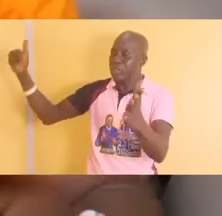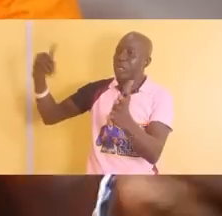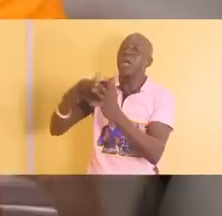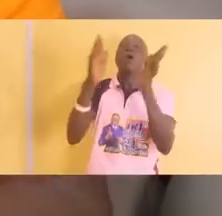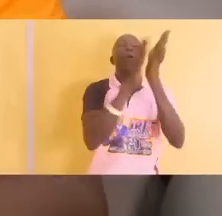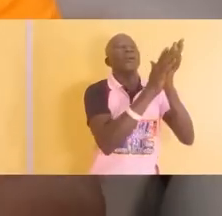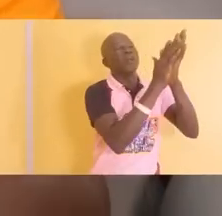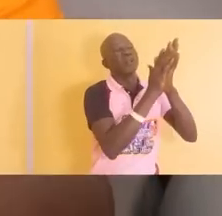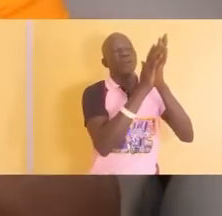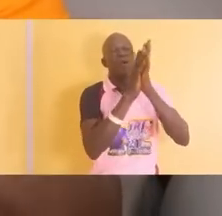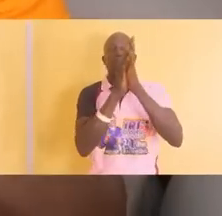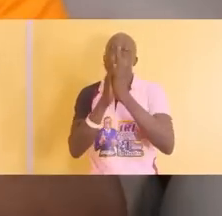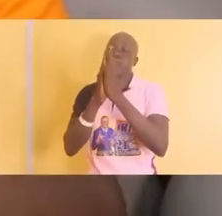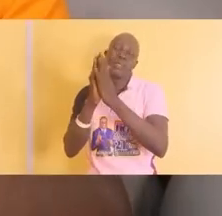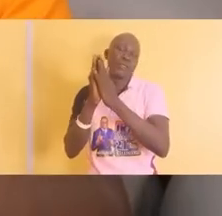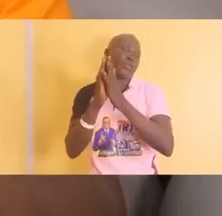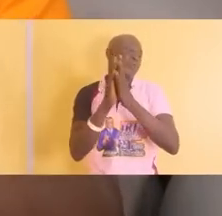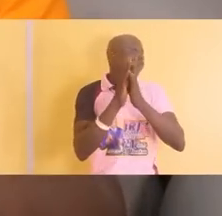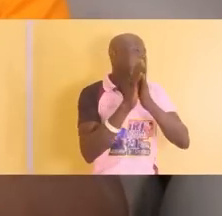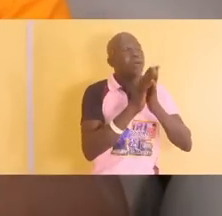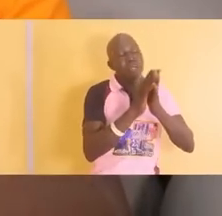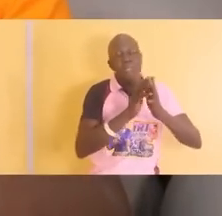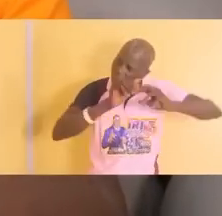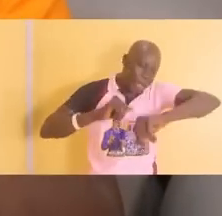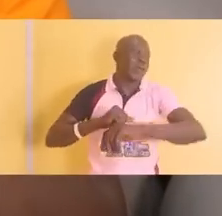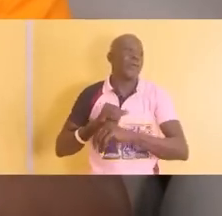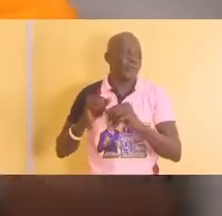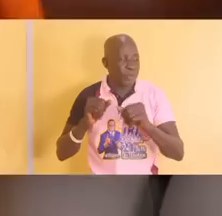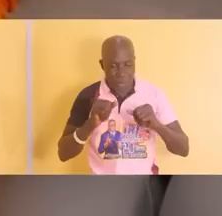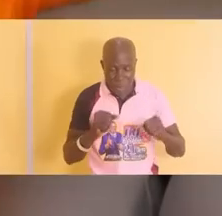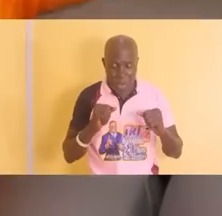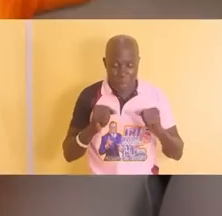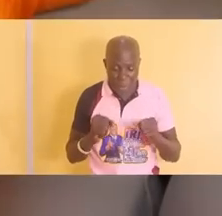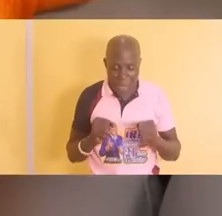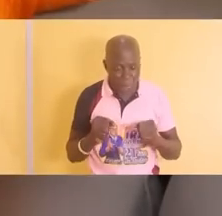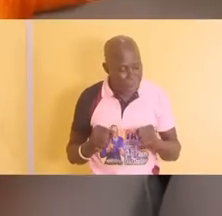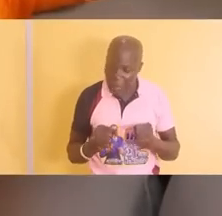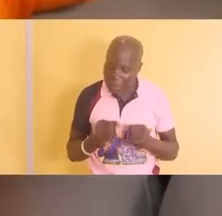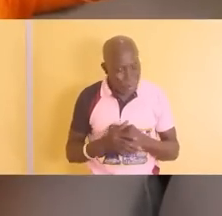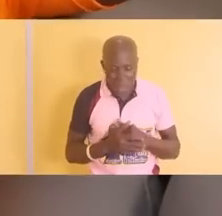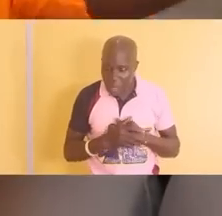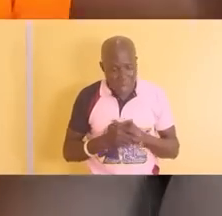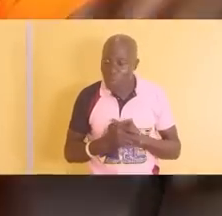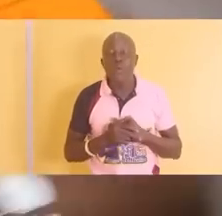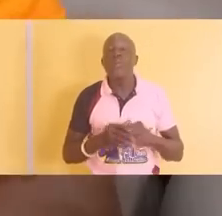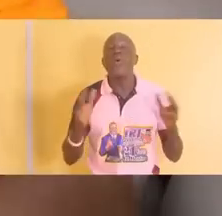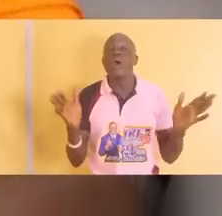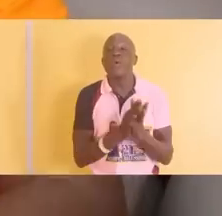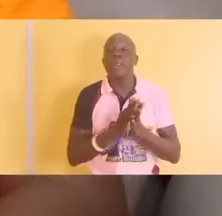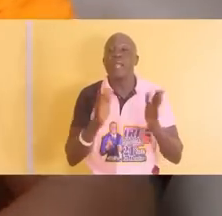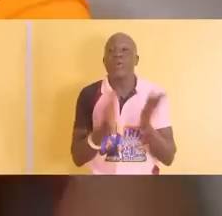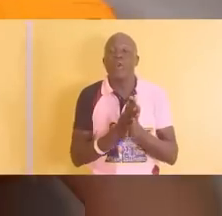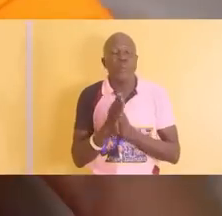Adua. Ọlọ́run Jésù. Oya Ọlọ́run Jésù. Oya Ọlọ́run Jésù. Oya Ẹyìn mọ́. Ọlọ́run mi lọ bẹ̀rẹ̀. Ẹ